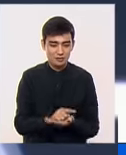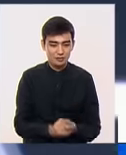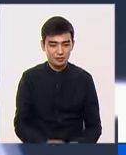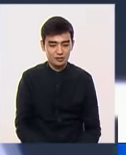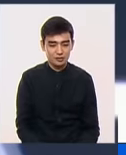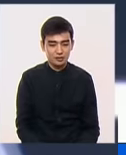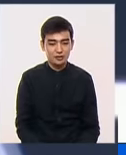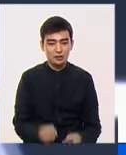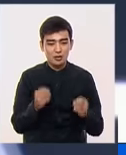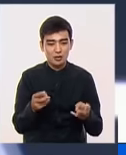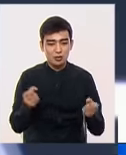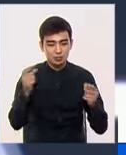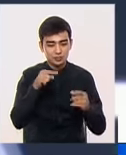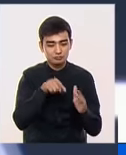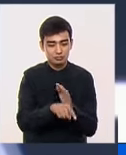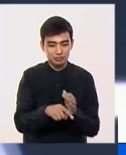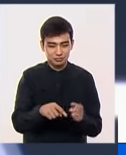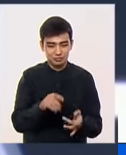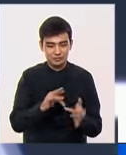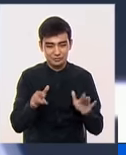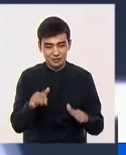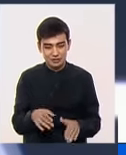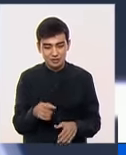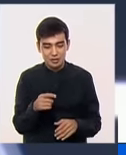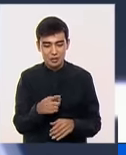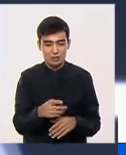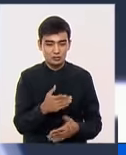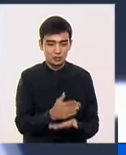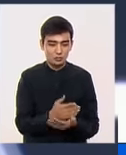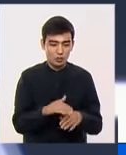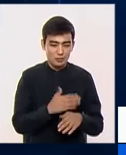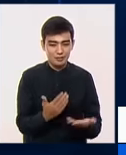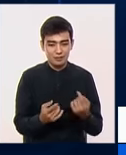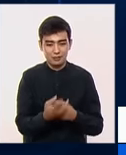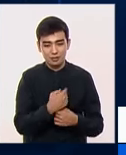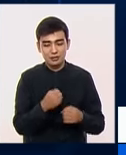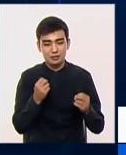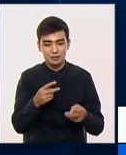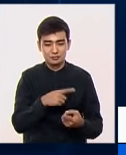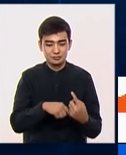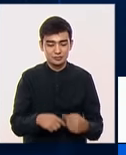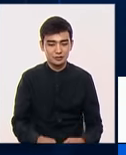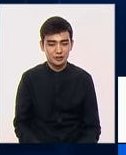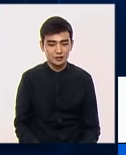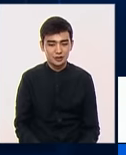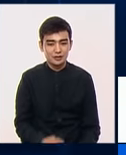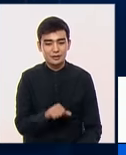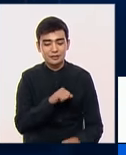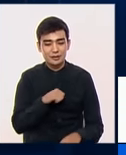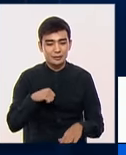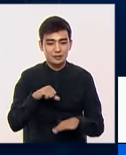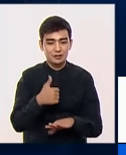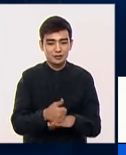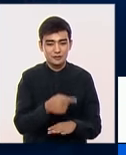отличать афериста по ту сторону экрана смартфона от добросовестного предпринимателя вообще самое главное что делает